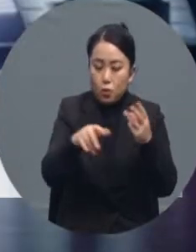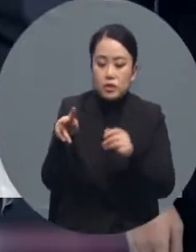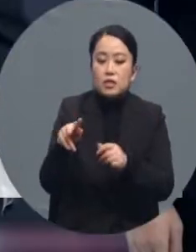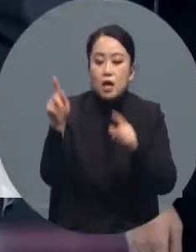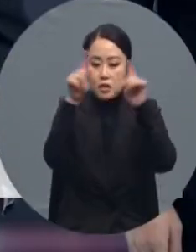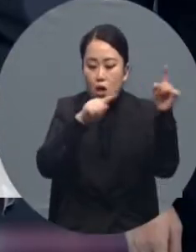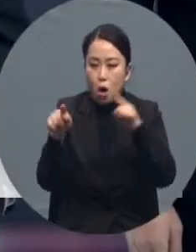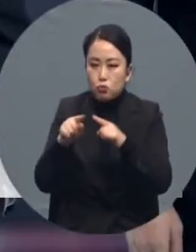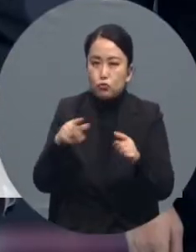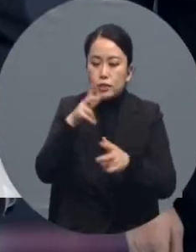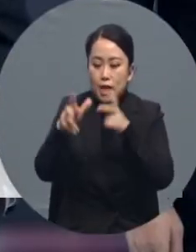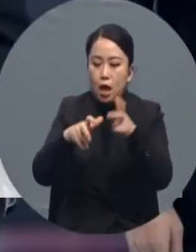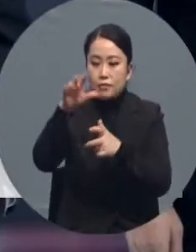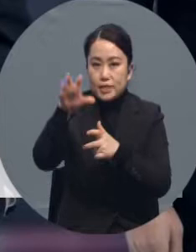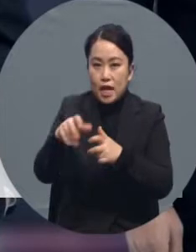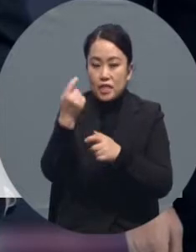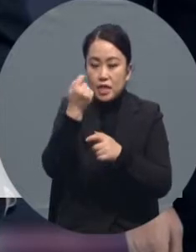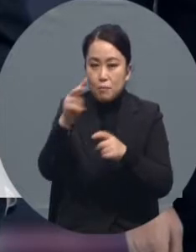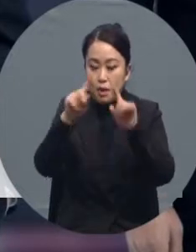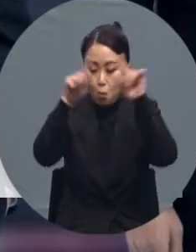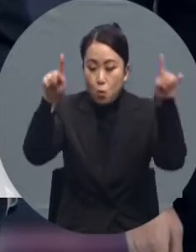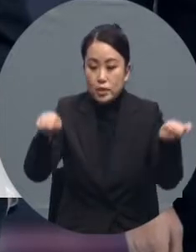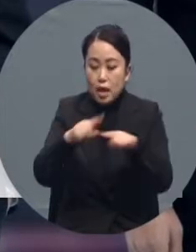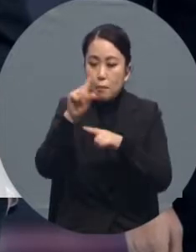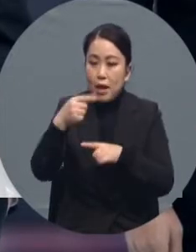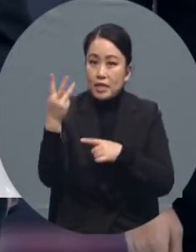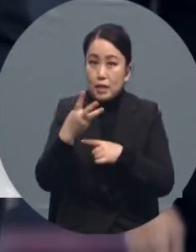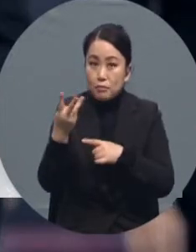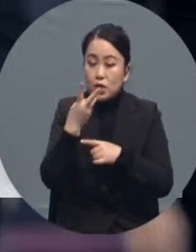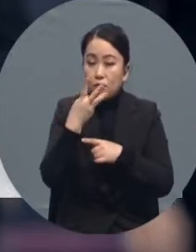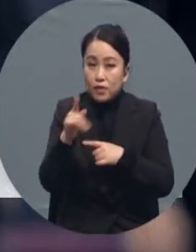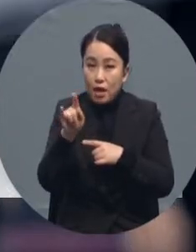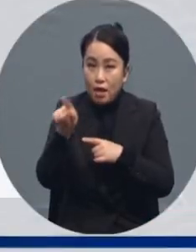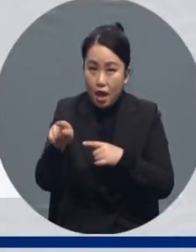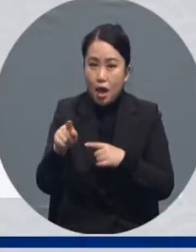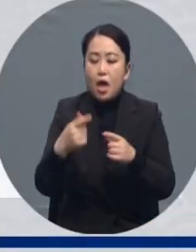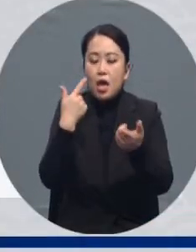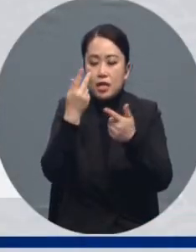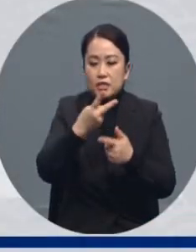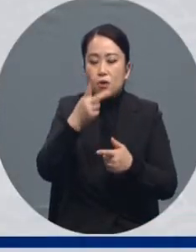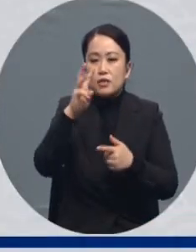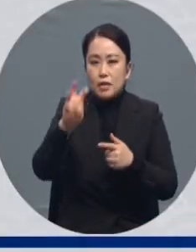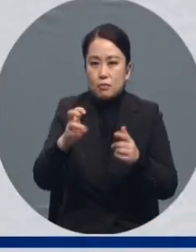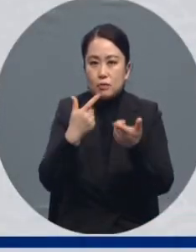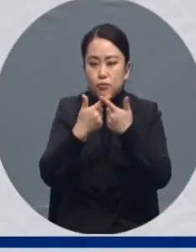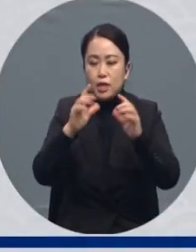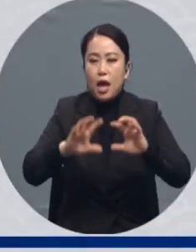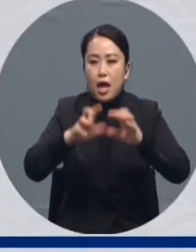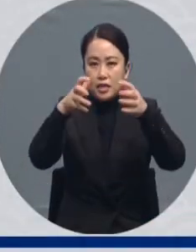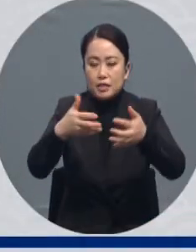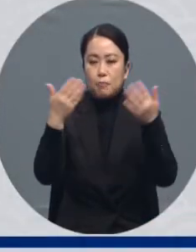모니터 13,000대, 경마 정보지에 2030 부산 엑스포 홍보가 나가고 있습니다.